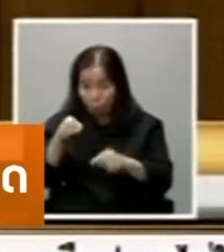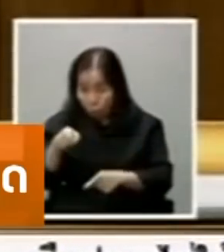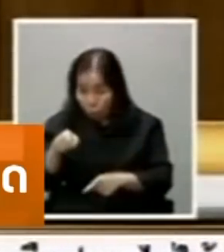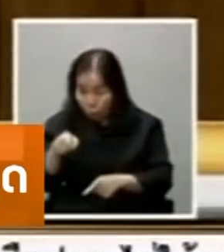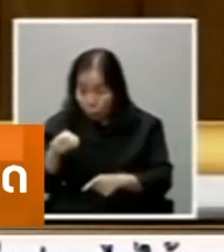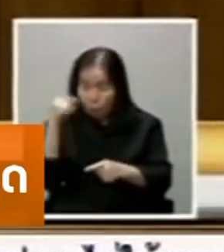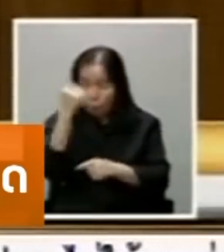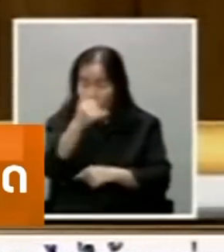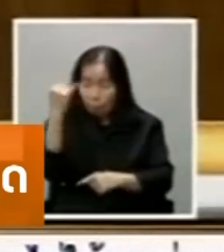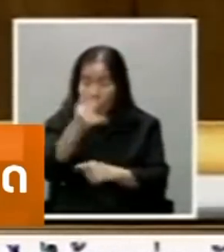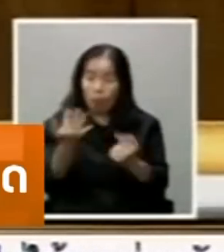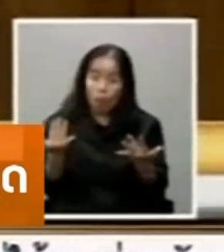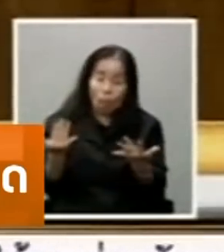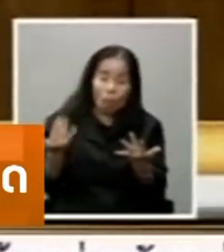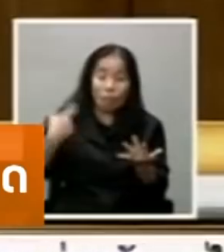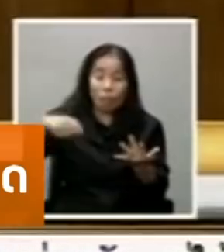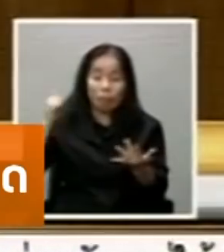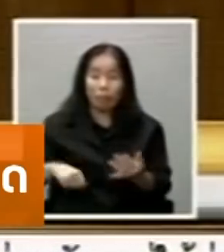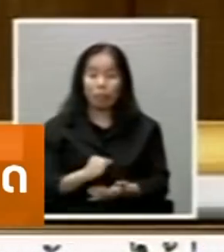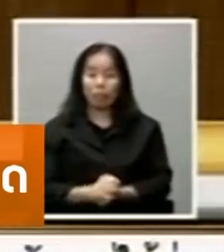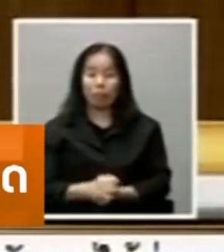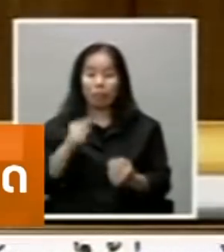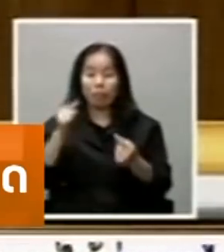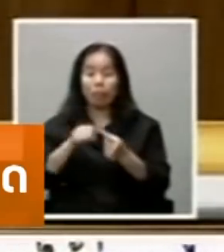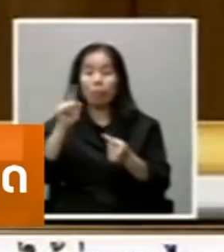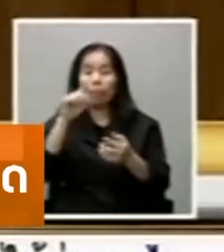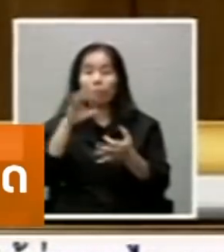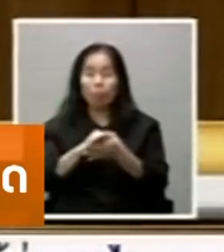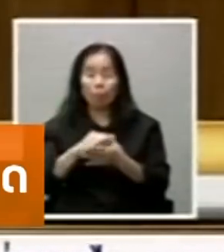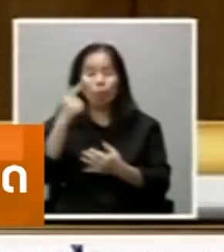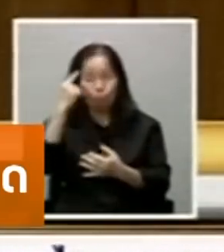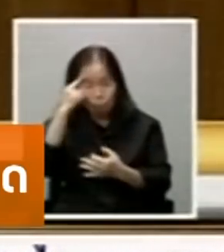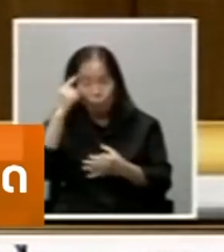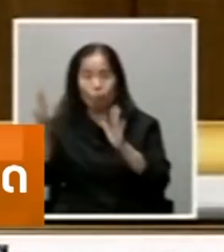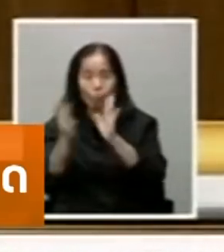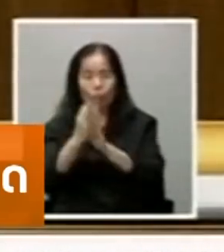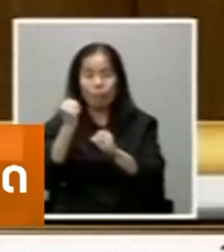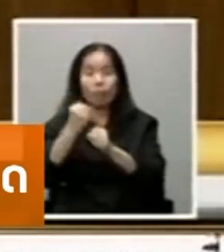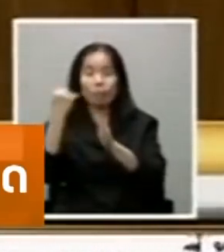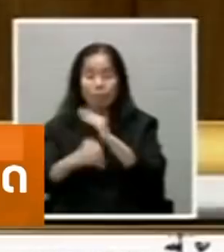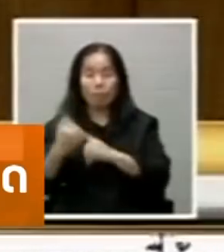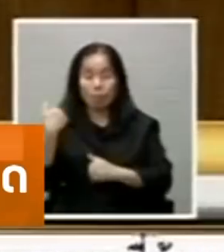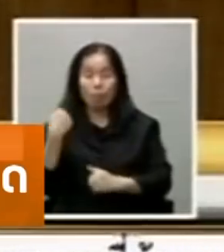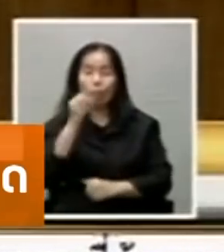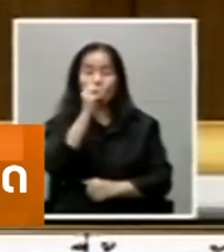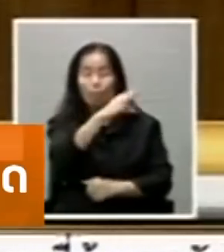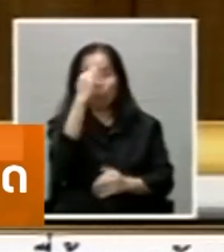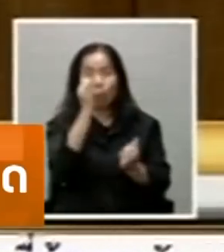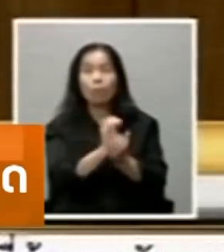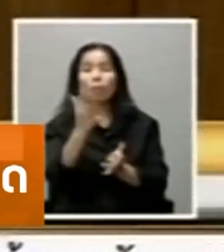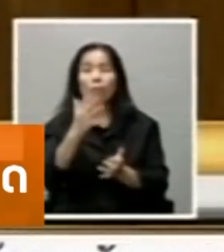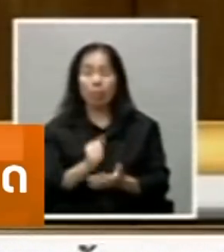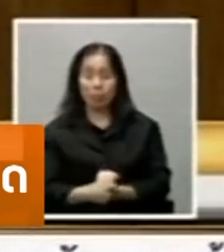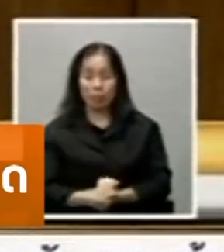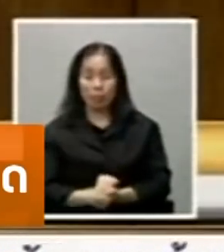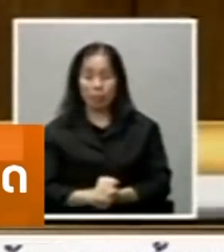ราดหน้าเนี่ยต่างกับพี่รอินทร์อินเล่นกันถึงขนาดนี้พูดกันการสภาวะติดคุกเพราะตำรวจออสเตรเลียเองโอ้แยกยังไม่ออกว่าเฮโรอินต่างกับ